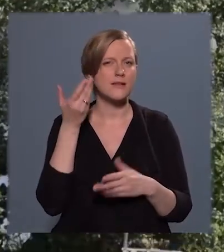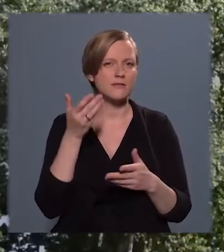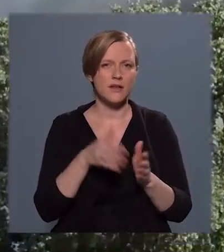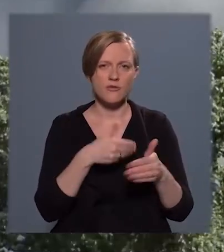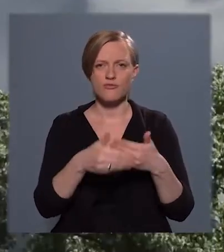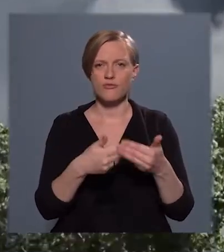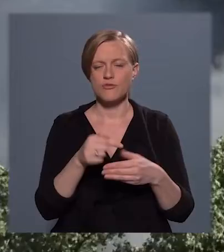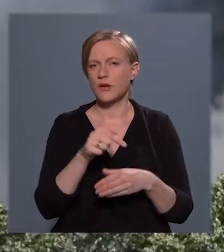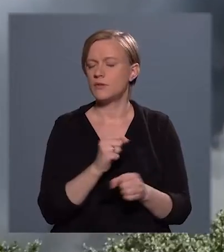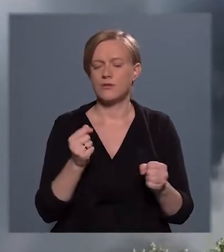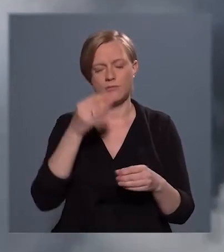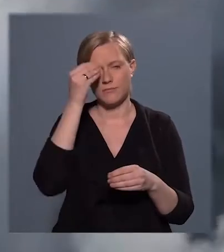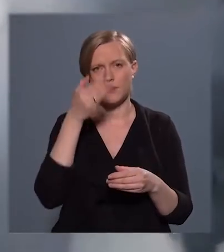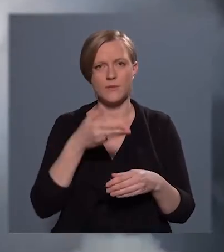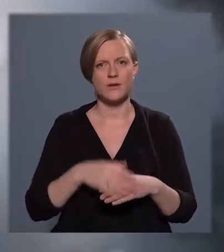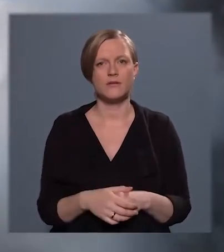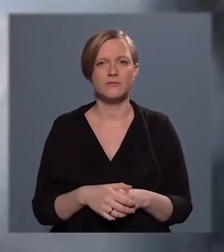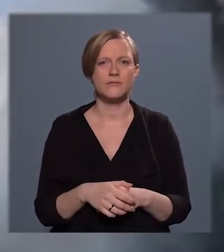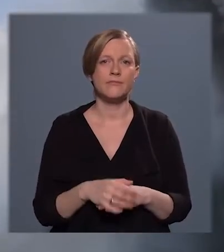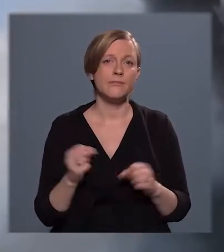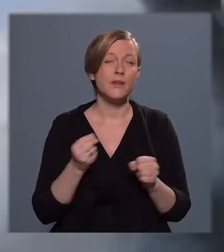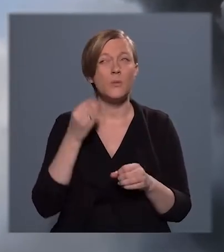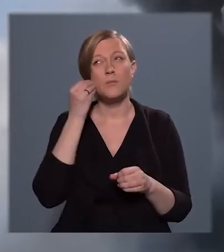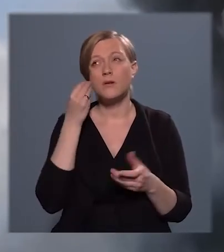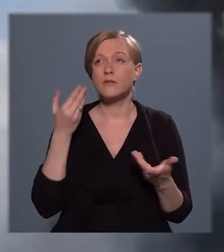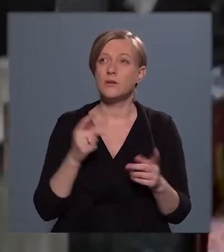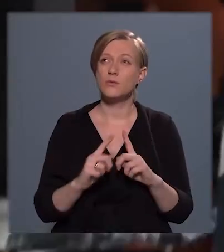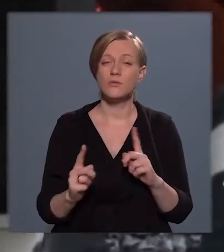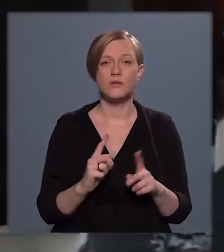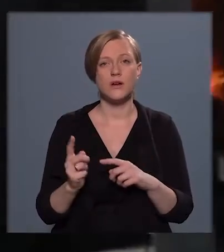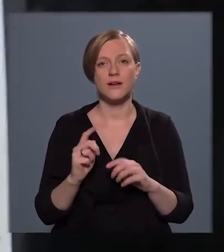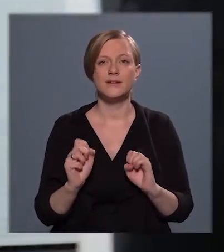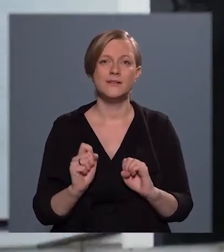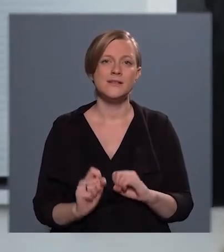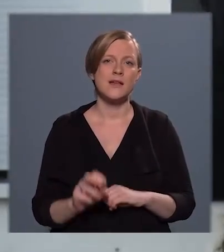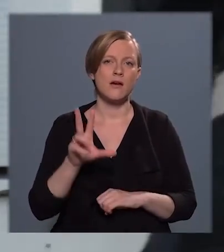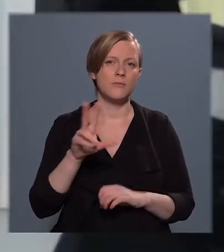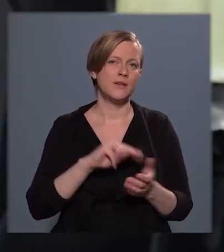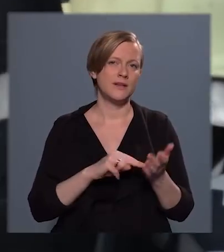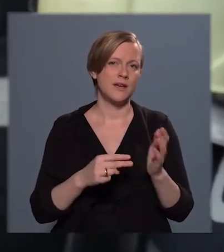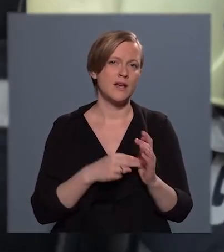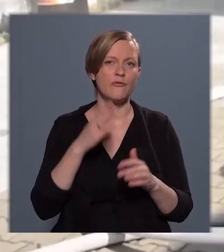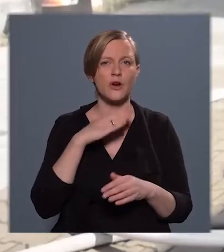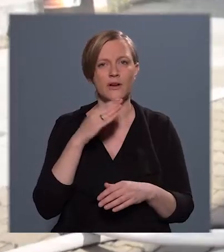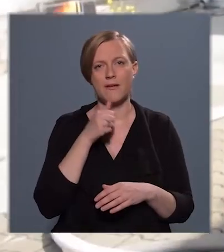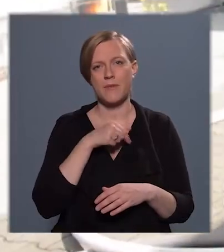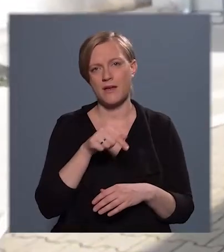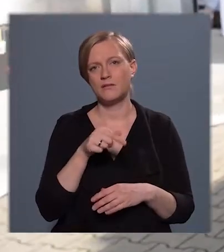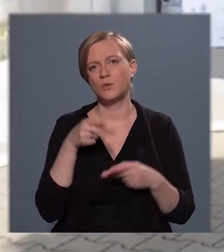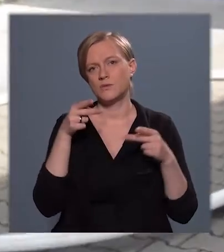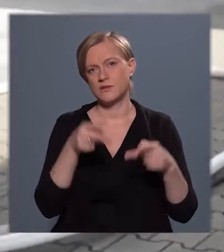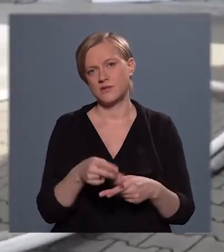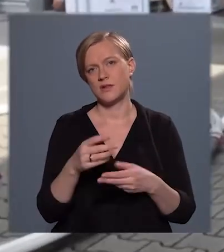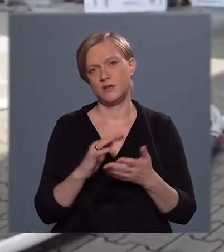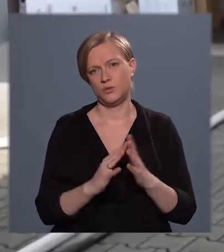bevetésed, ami nagyon maradandó? Hát nagyon maradandó talán a 13. kerületi Frangepán utcai